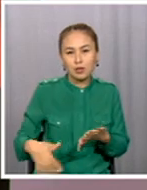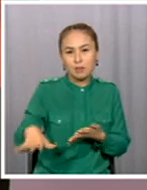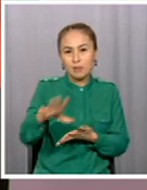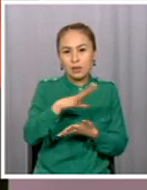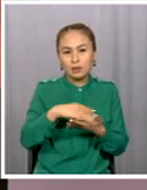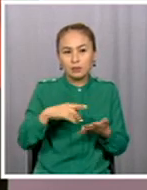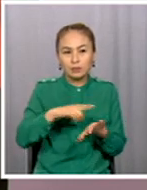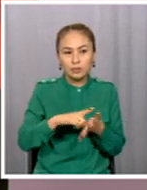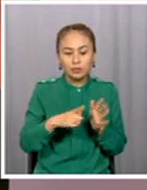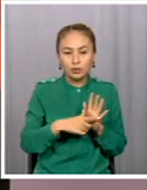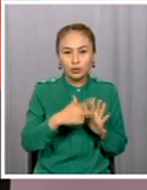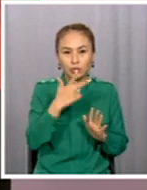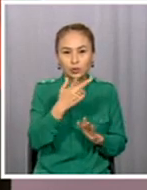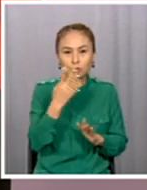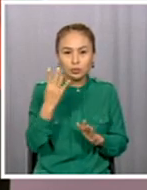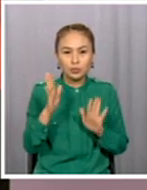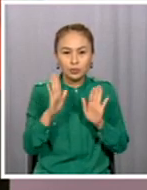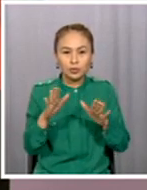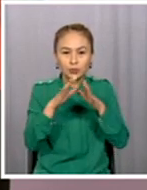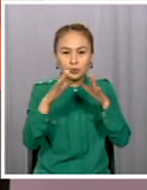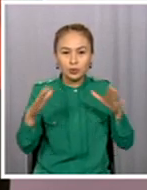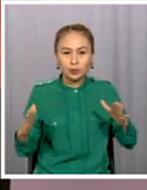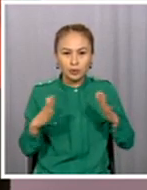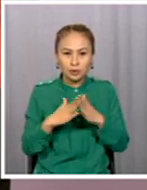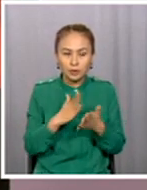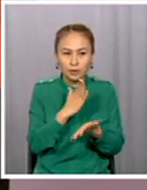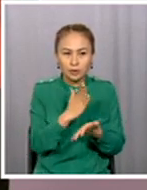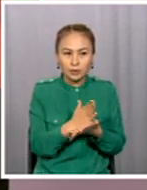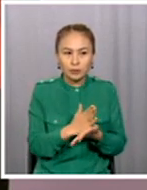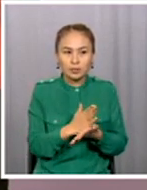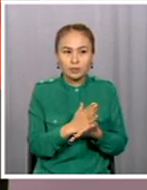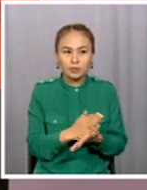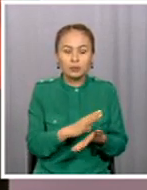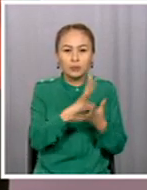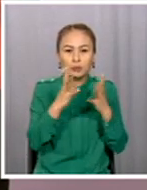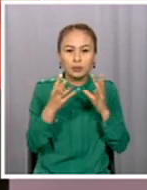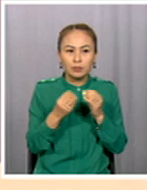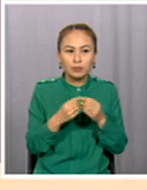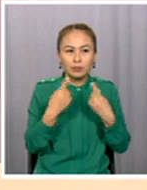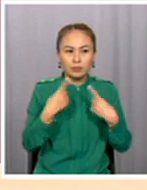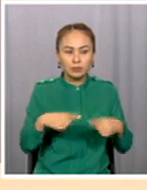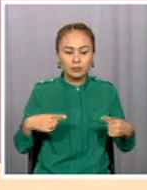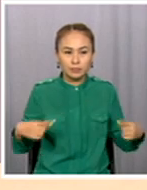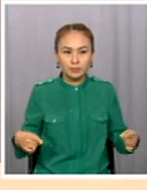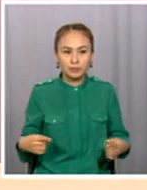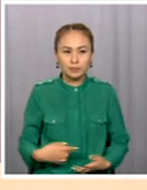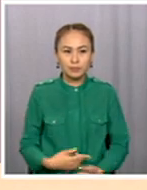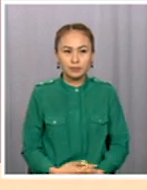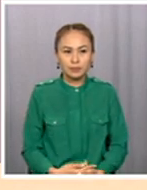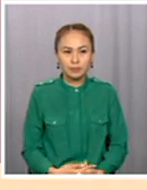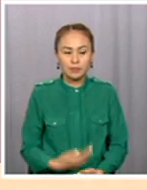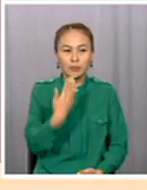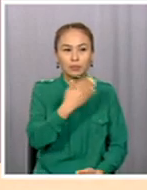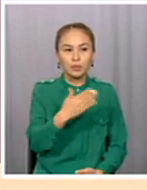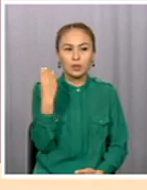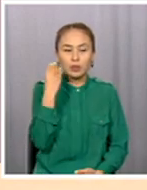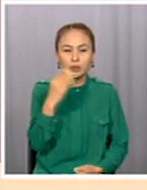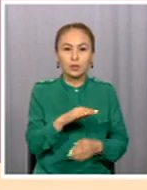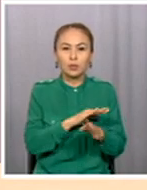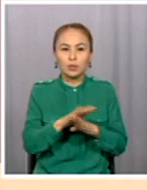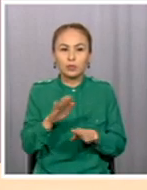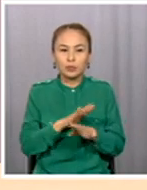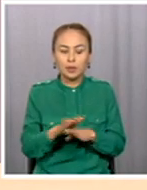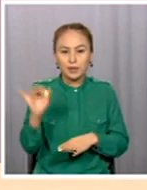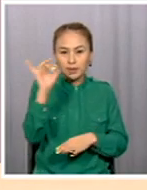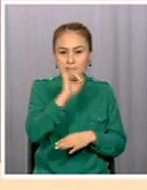бөлмесі 3-4 қанат киіз үйге ұқсайды. Бірақ көлемі жағынан әртүрлі. Бұл қасиетті орындар